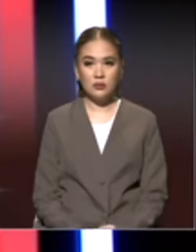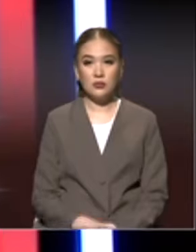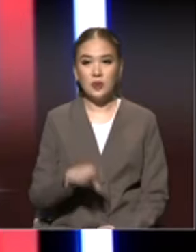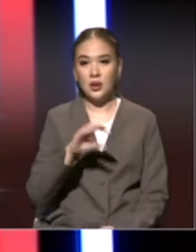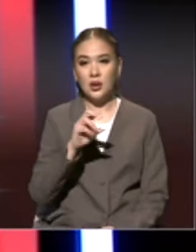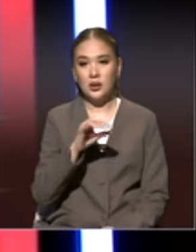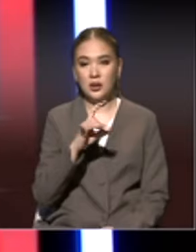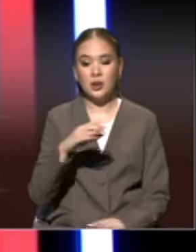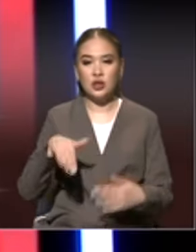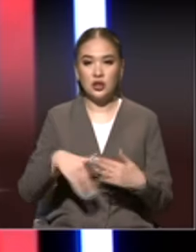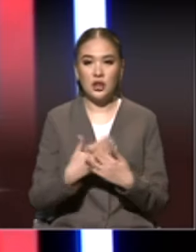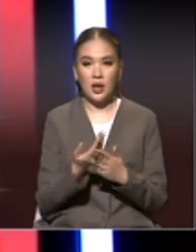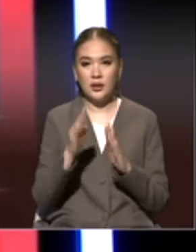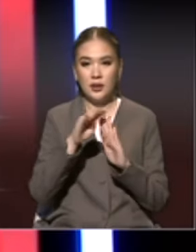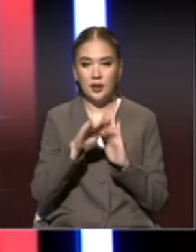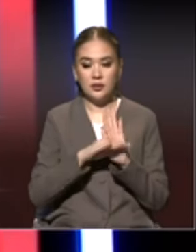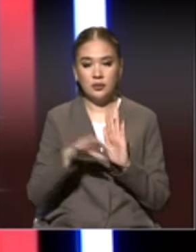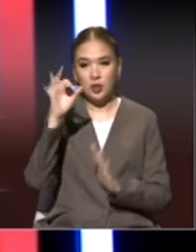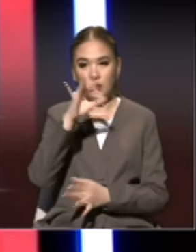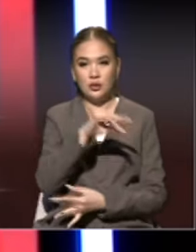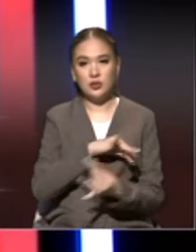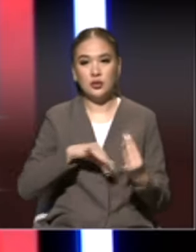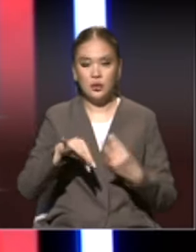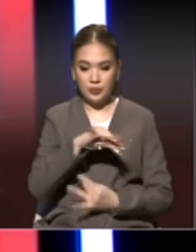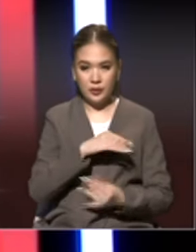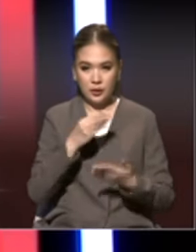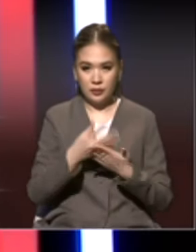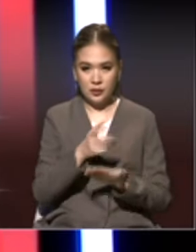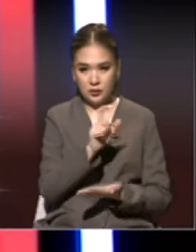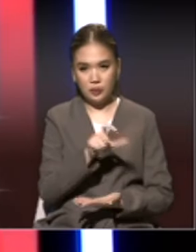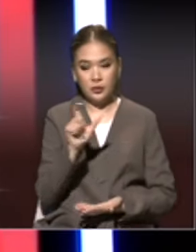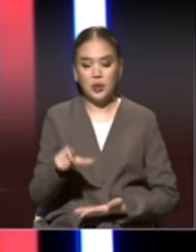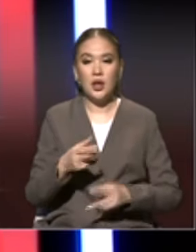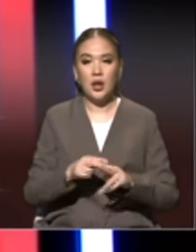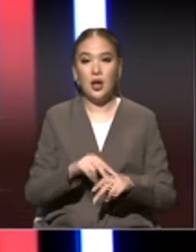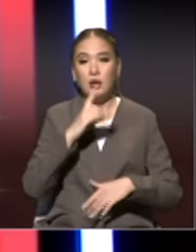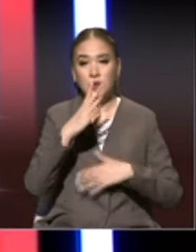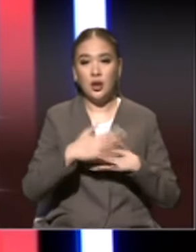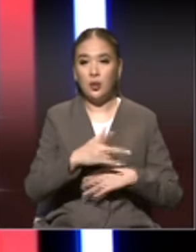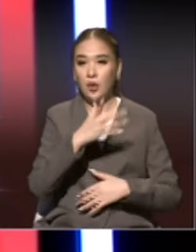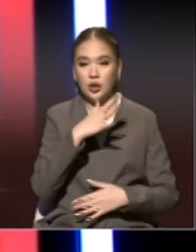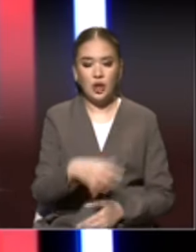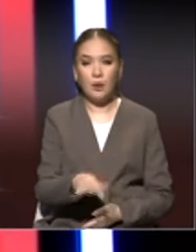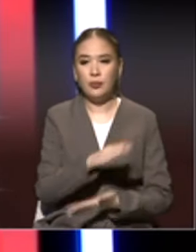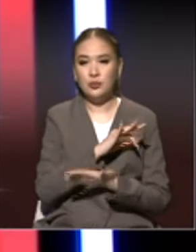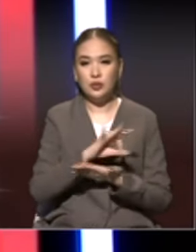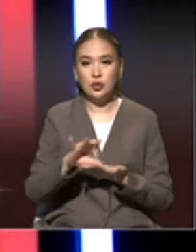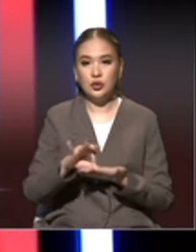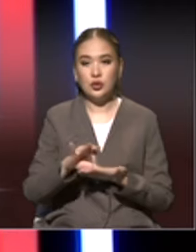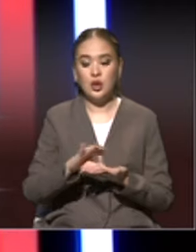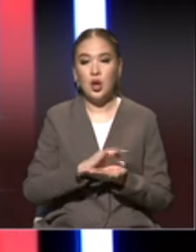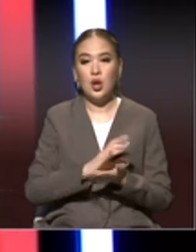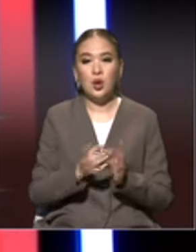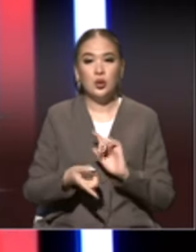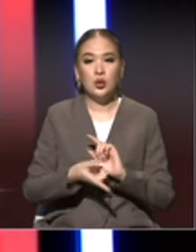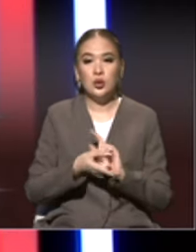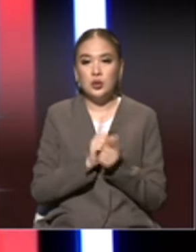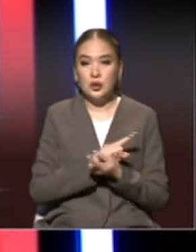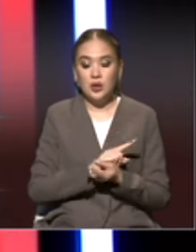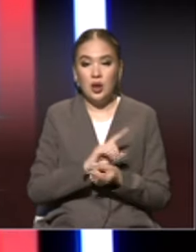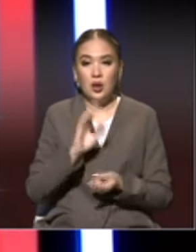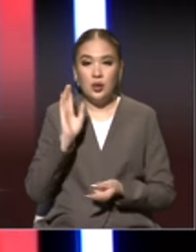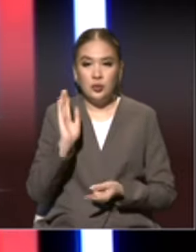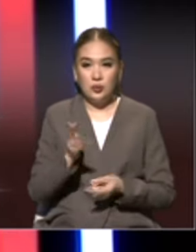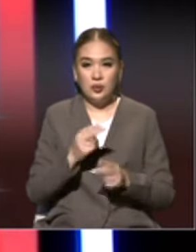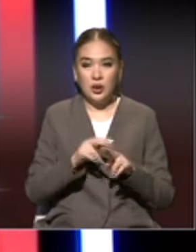Тендердің жаңа тәртібі деген тақырыпты талқылап жатырмыз қымбатты көрермен, өйткені бізде алдағы уақытта мүлдем жаңа заң жобасы